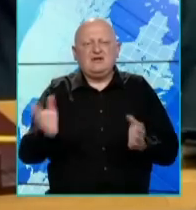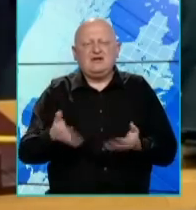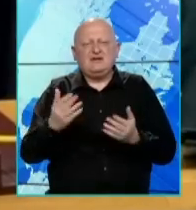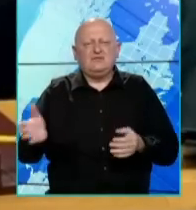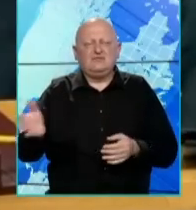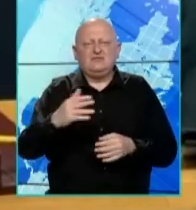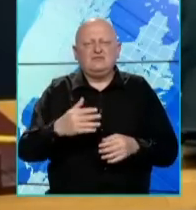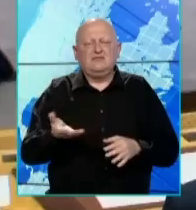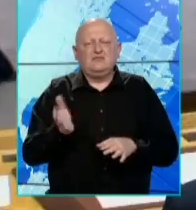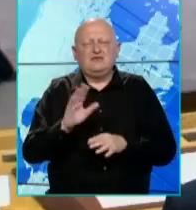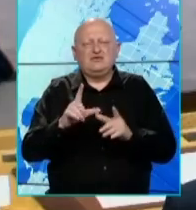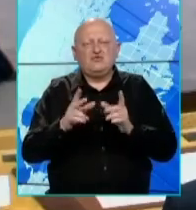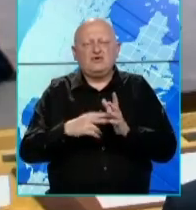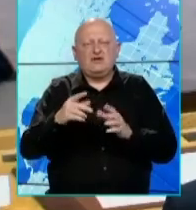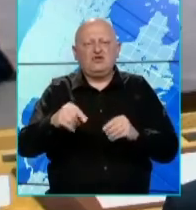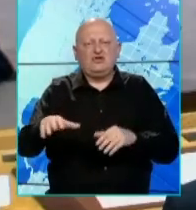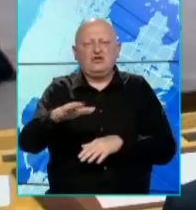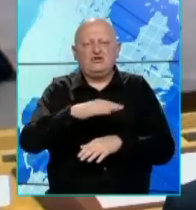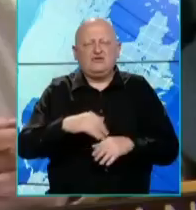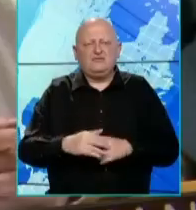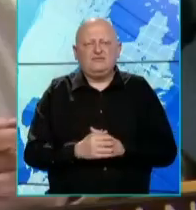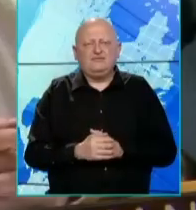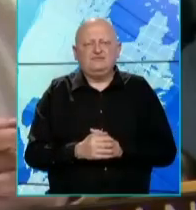hitno pokretanje misije UN-a na toj teritoriji.